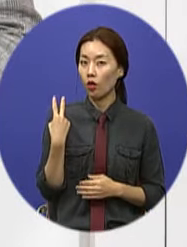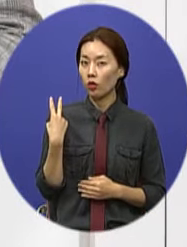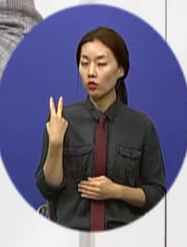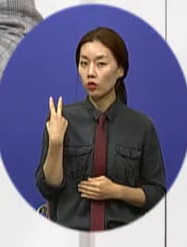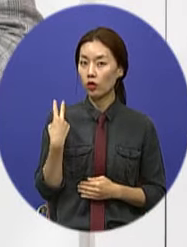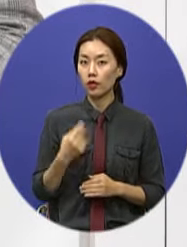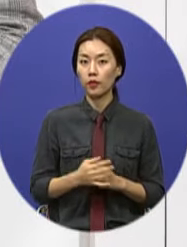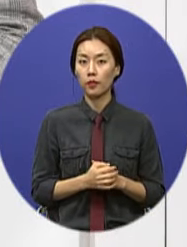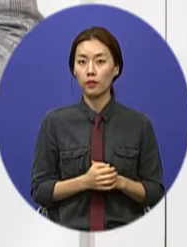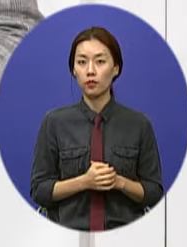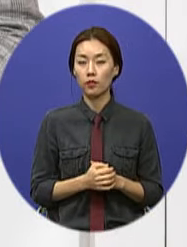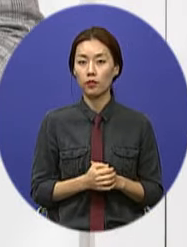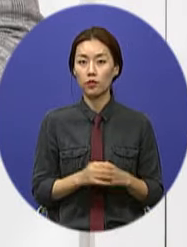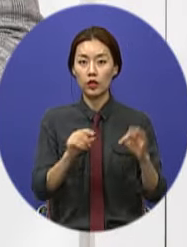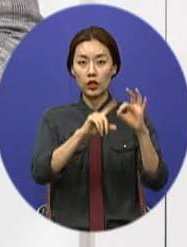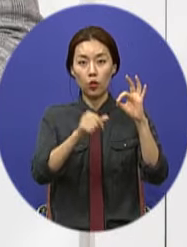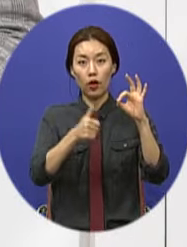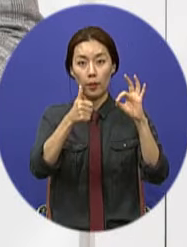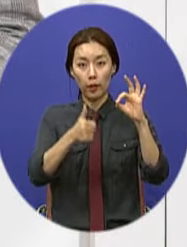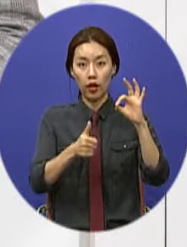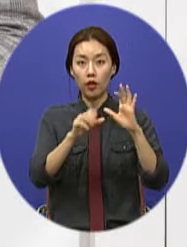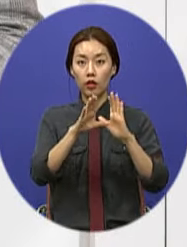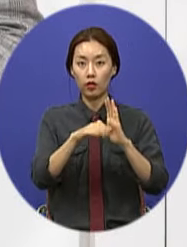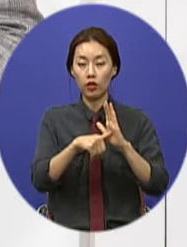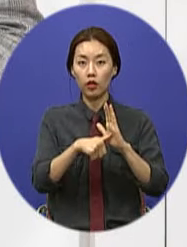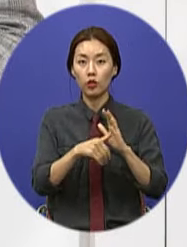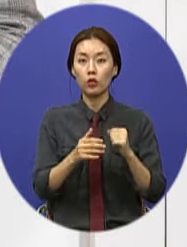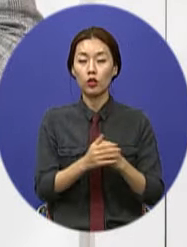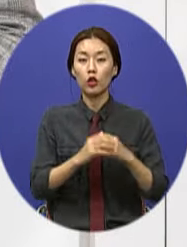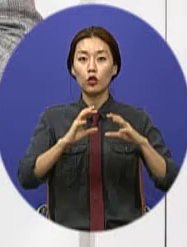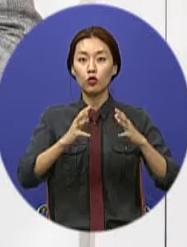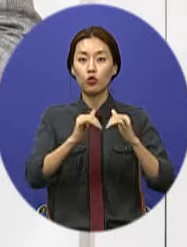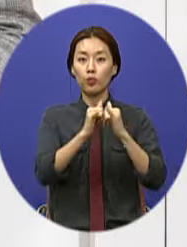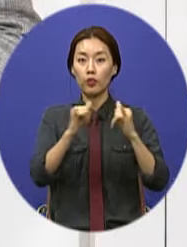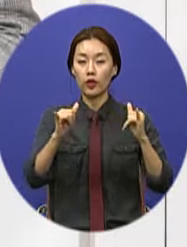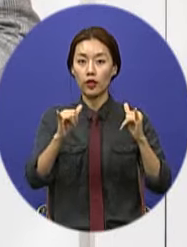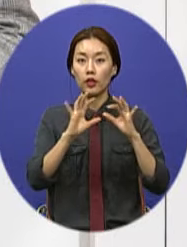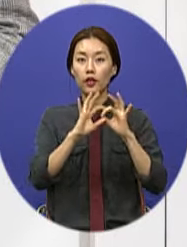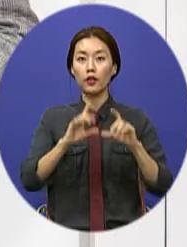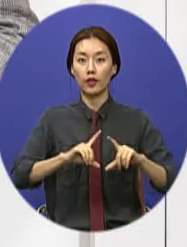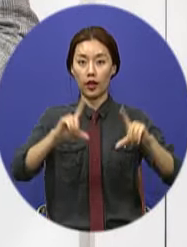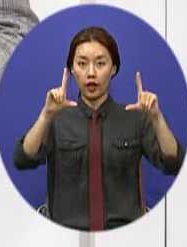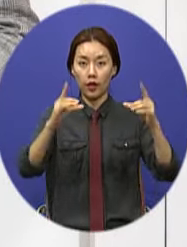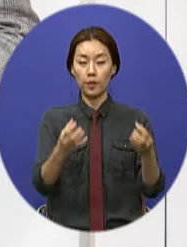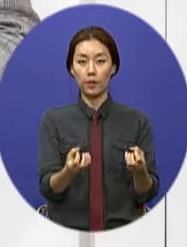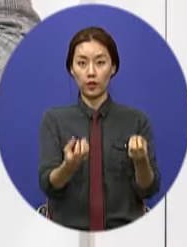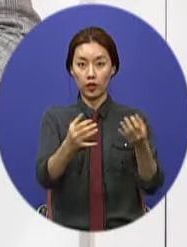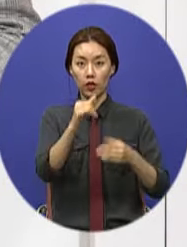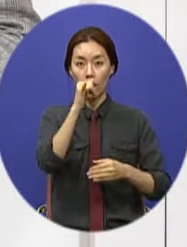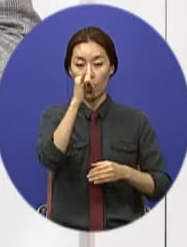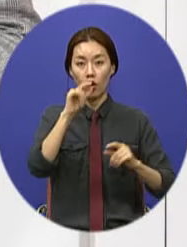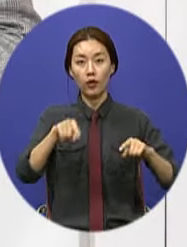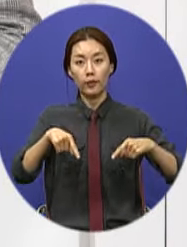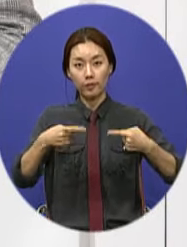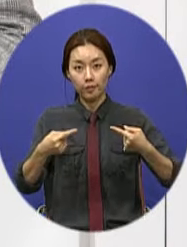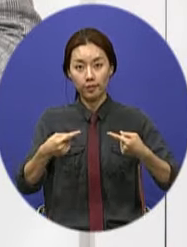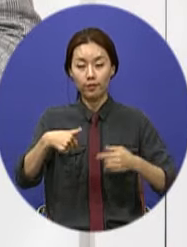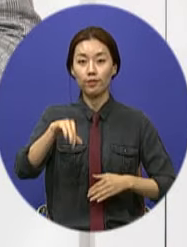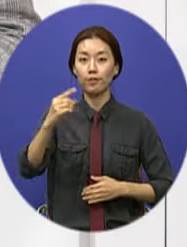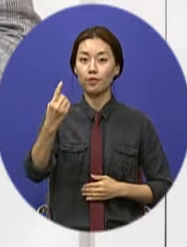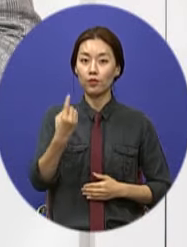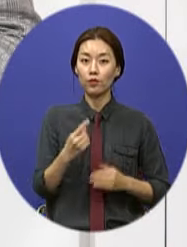이달 지난달 10월 말에 그 이제 국민의 날 행사가 있었고. 네. 예, 그래서 뭐 여러 가지